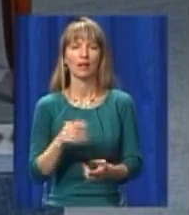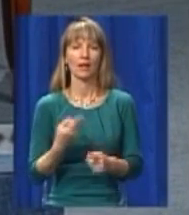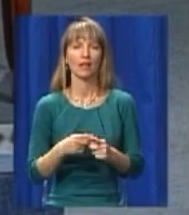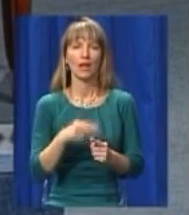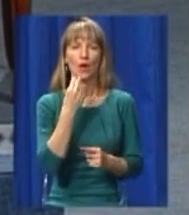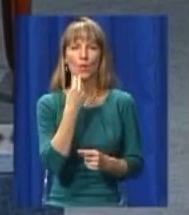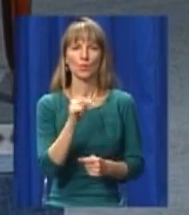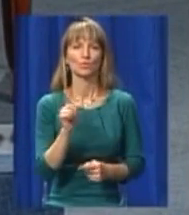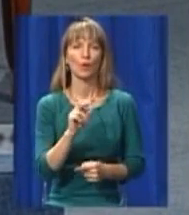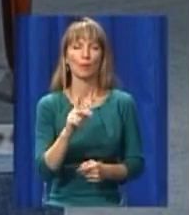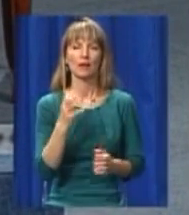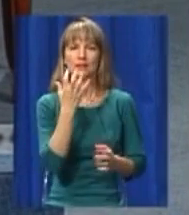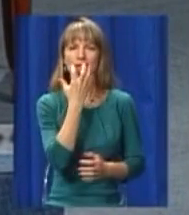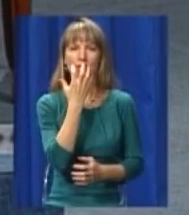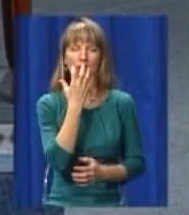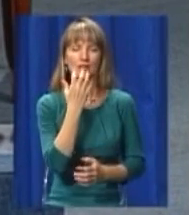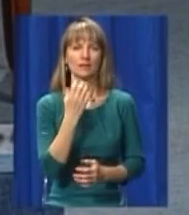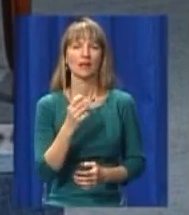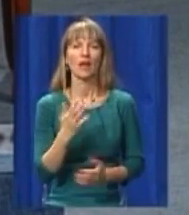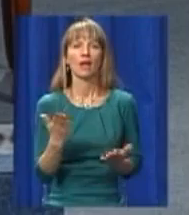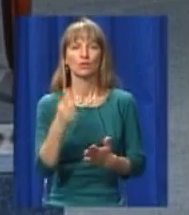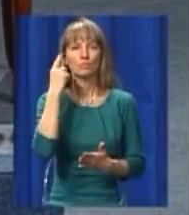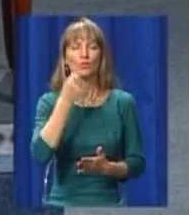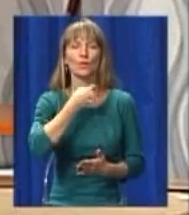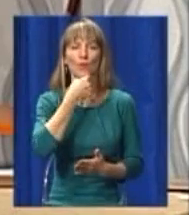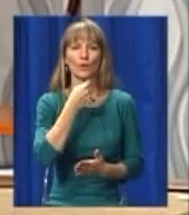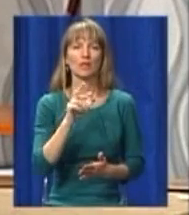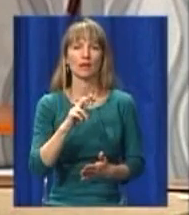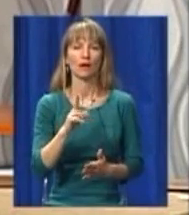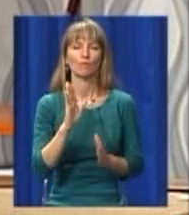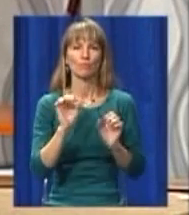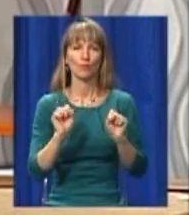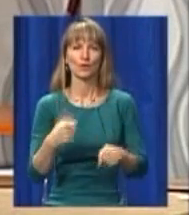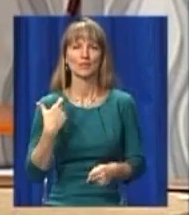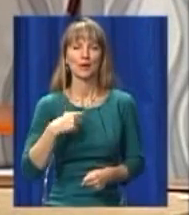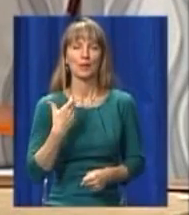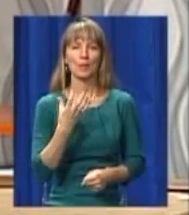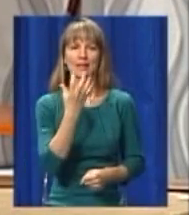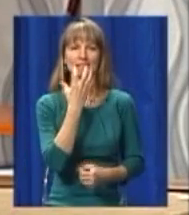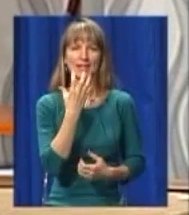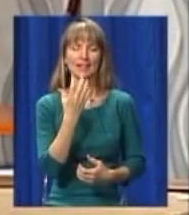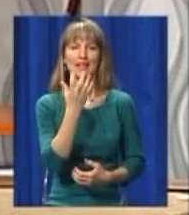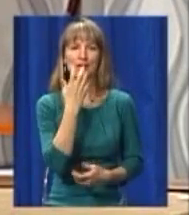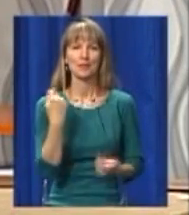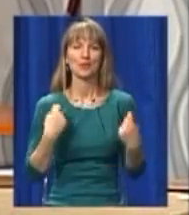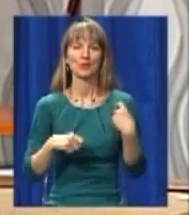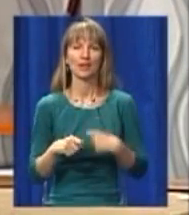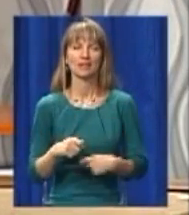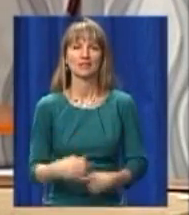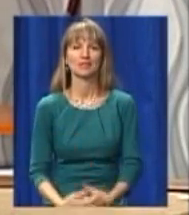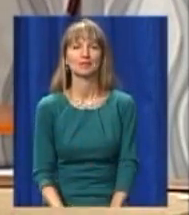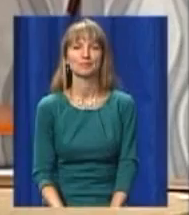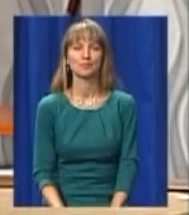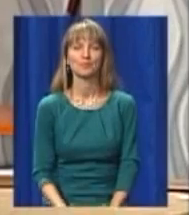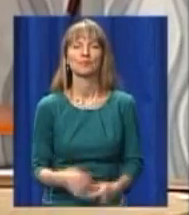засобом, аби зігрітися. А як ти думаєш, як дорослі, наприклад, можуть себе так зігріти? Тепло одягатися.